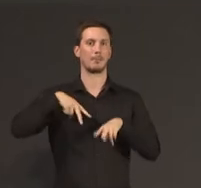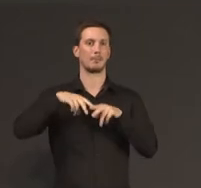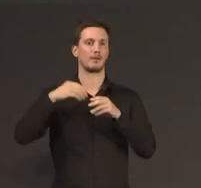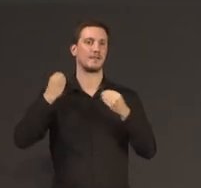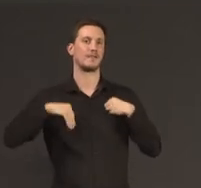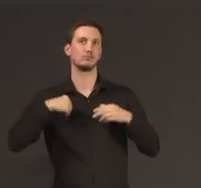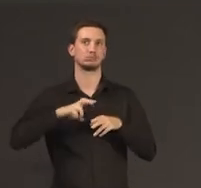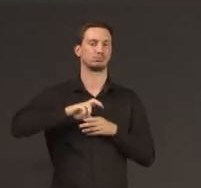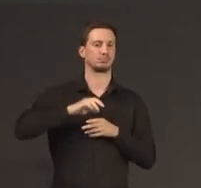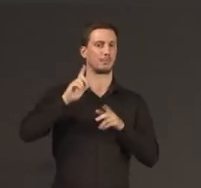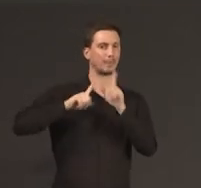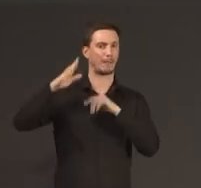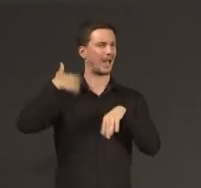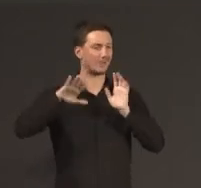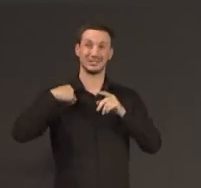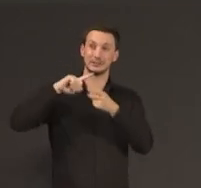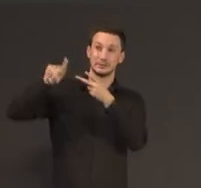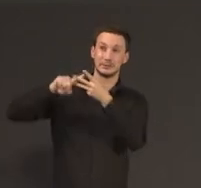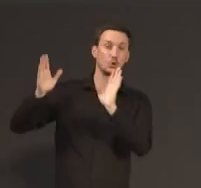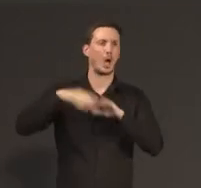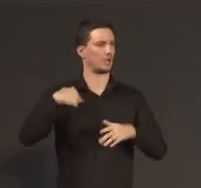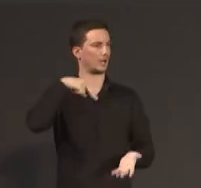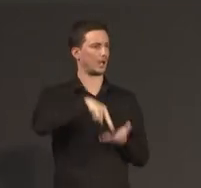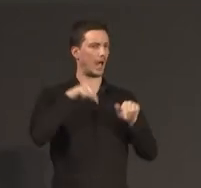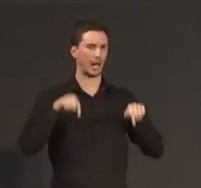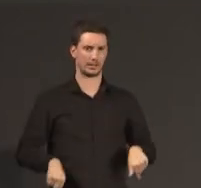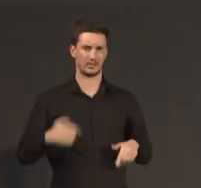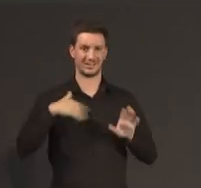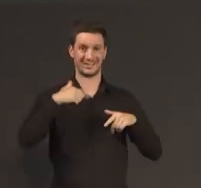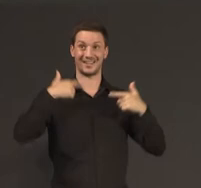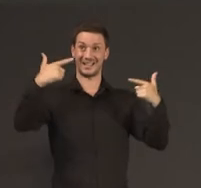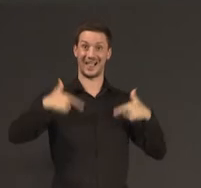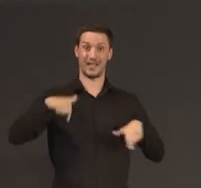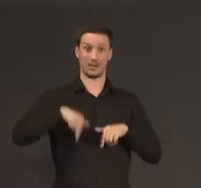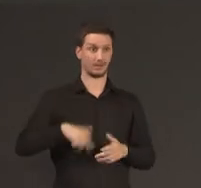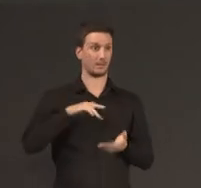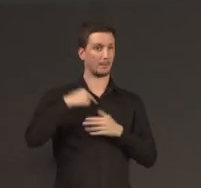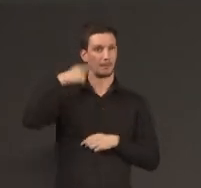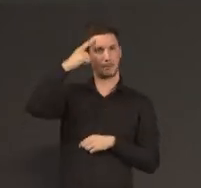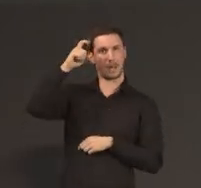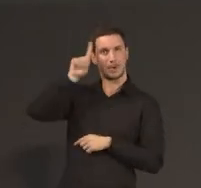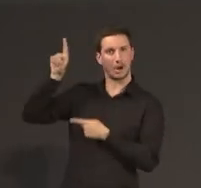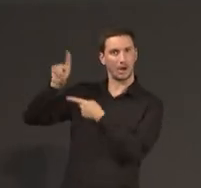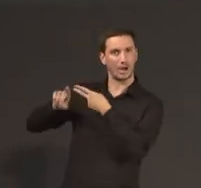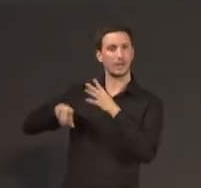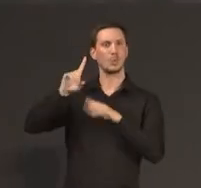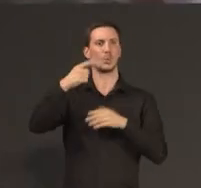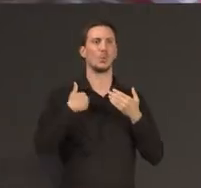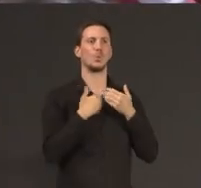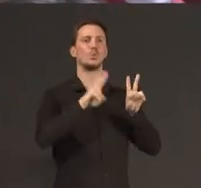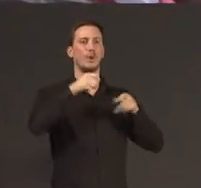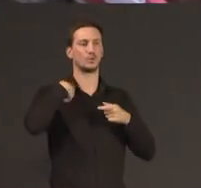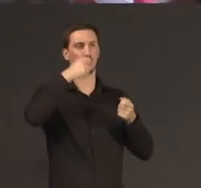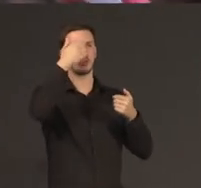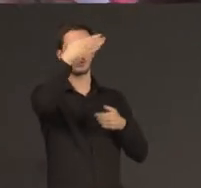tot i aquestes pèrdues, aquí estem. I si bé avui tanquem aquesta etapa amb grans memòries del passat, també n'obrim una amb grans